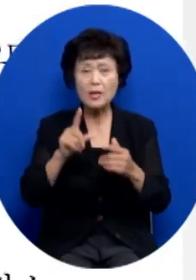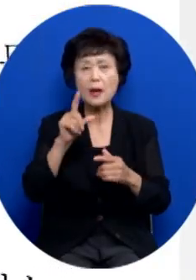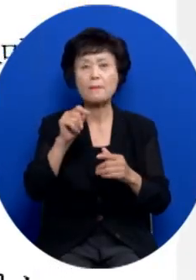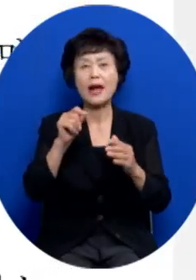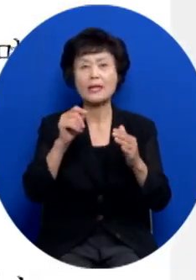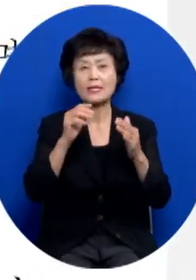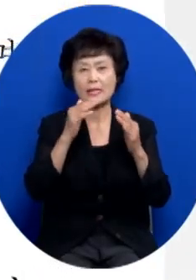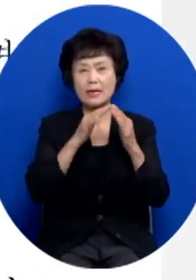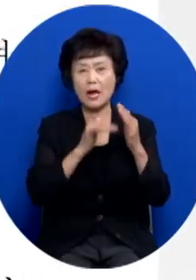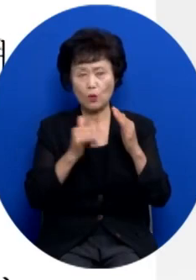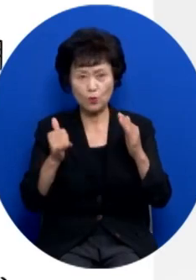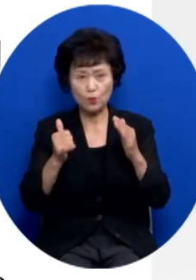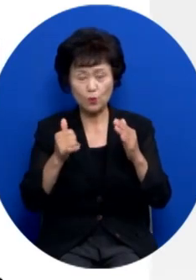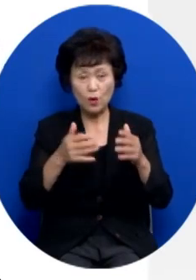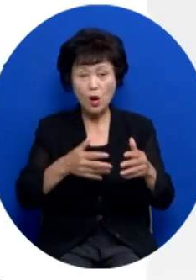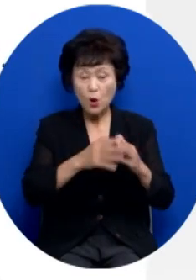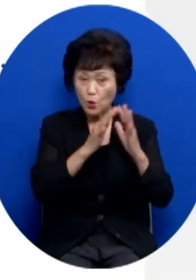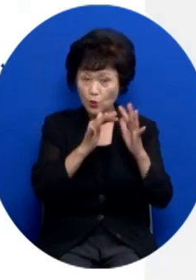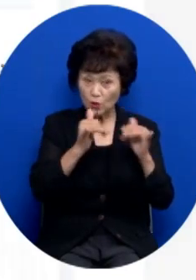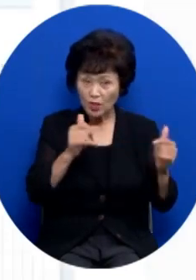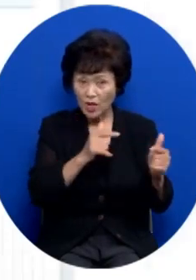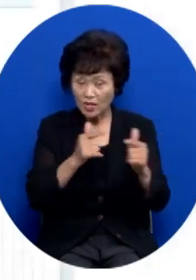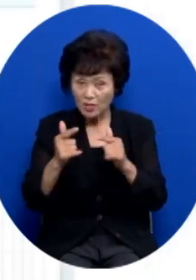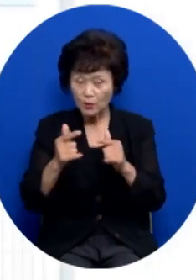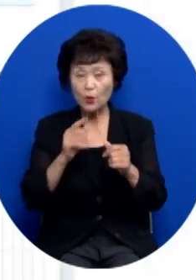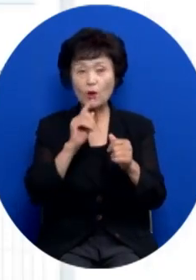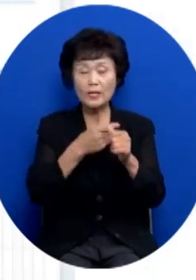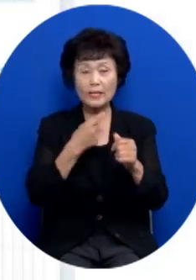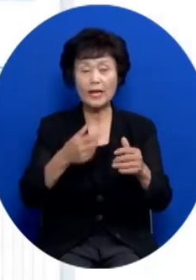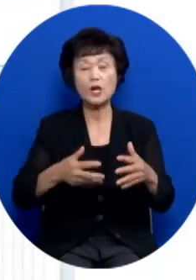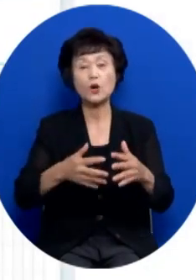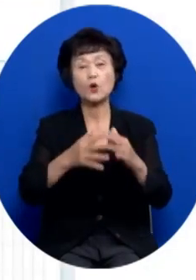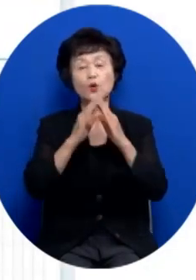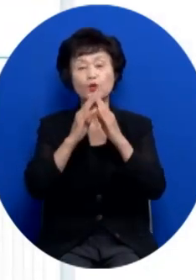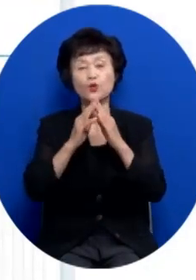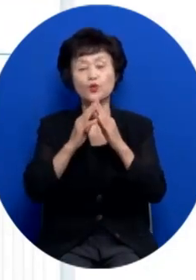시공사들의 주택 착공 실적도 절반가량 줄어들고 있는 것으로 나타났습니다.